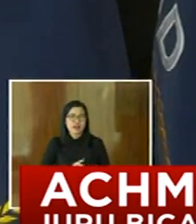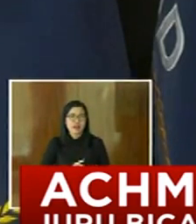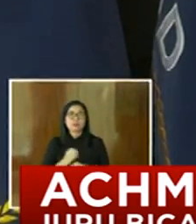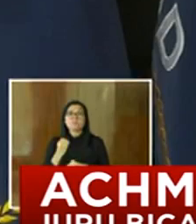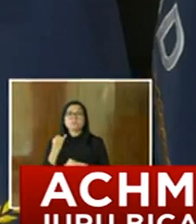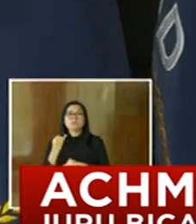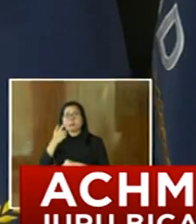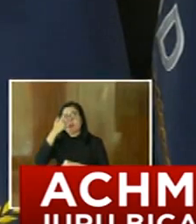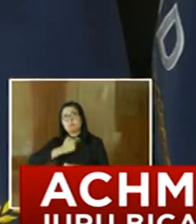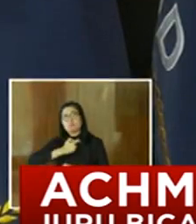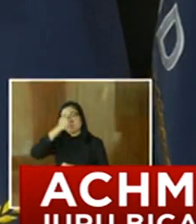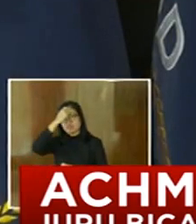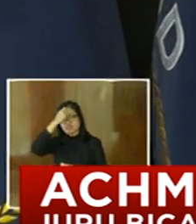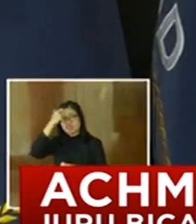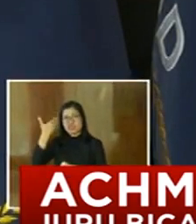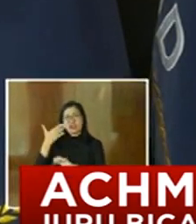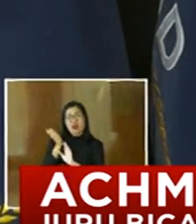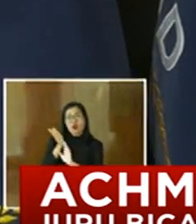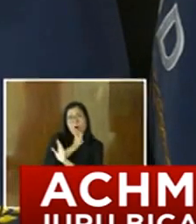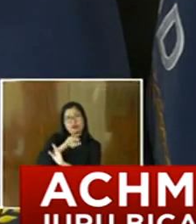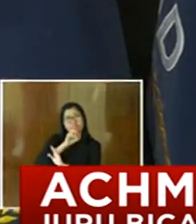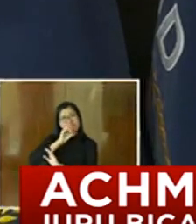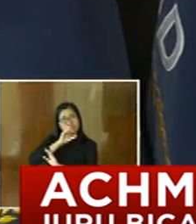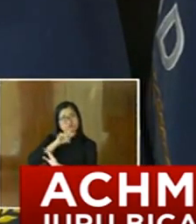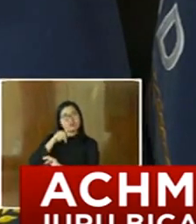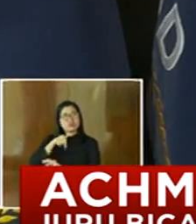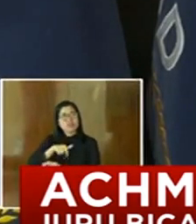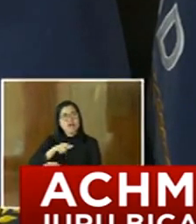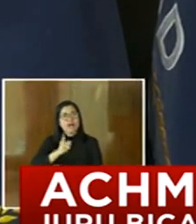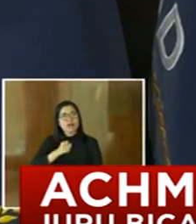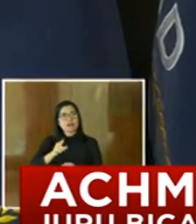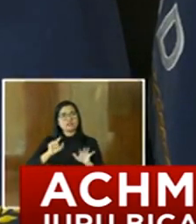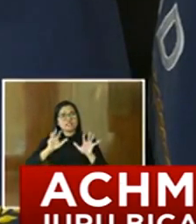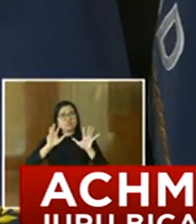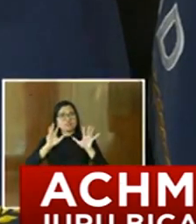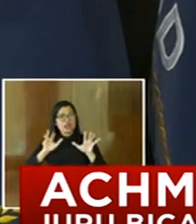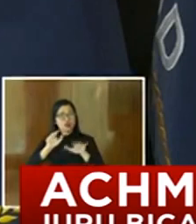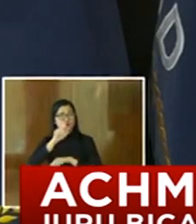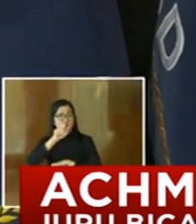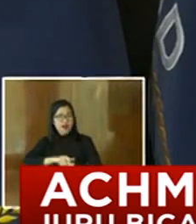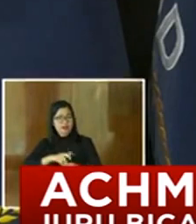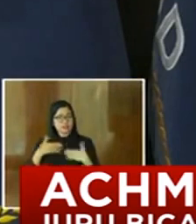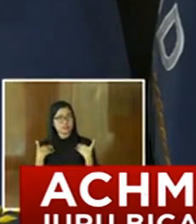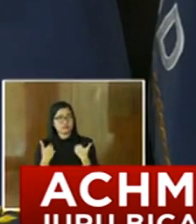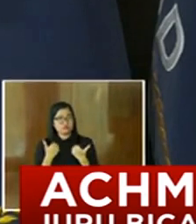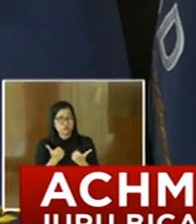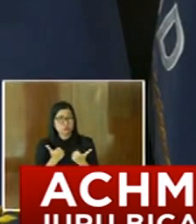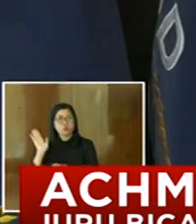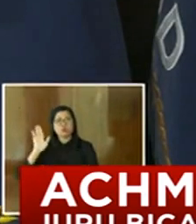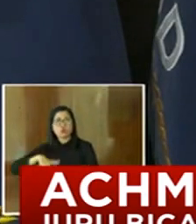kemarin sudah kita laporkan di awal sudah ada sembilan orang yang dinyatakan sembuh dan bisa pulang